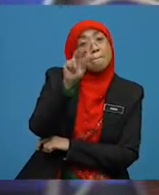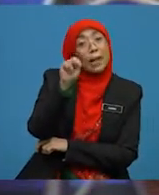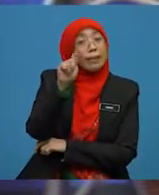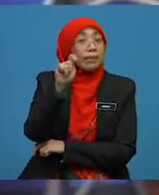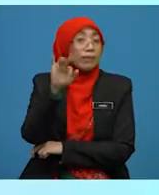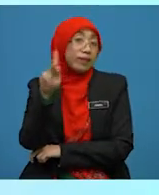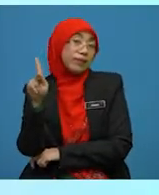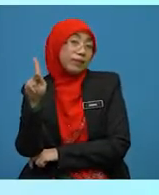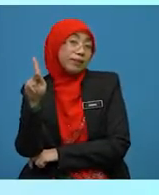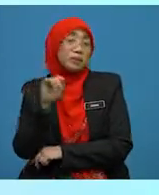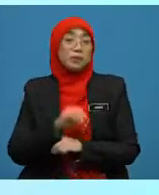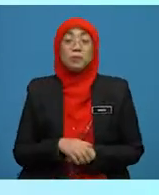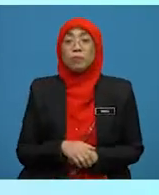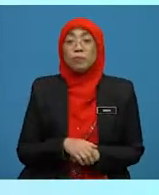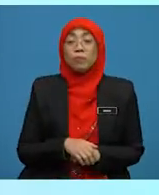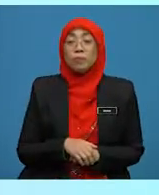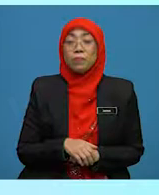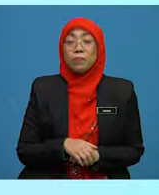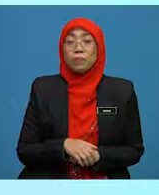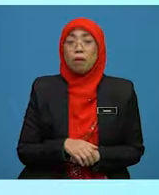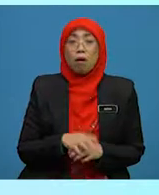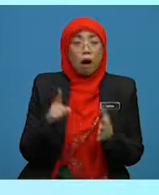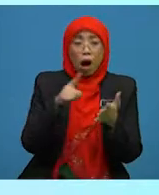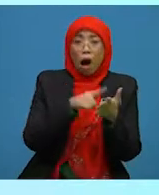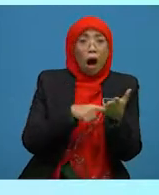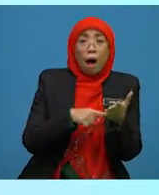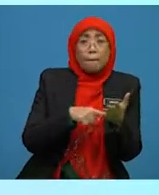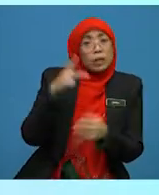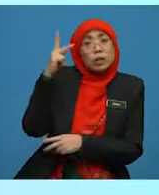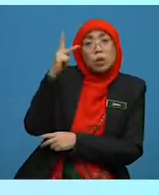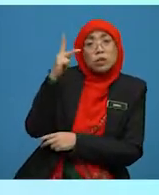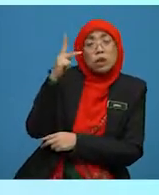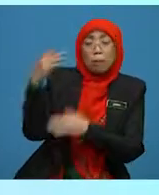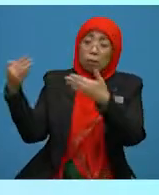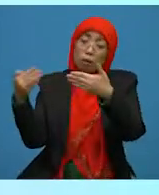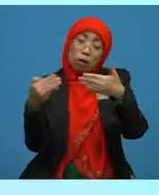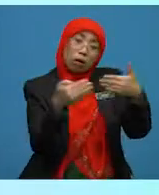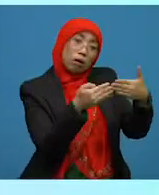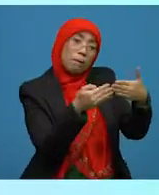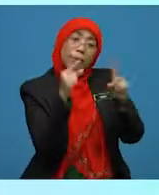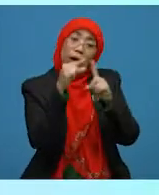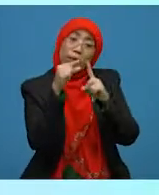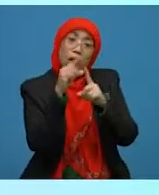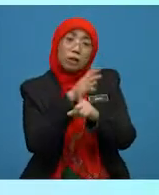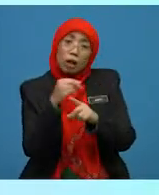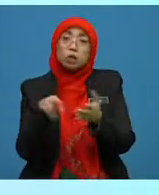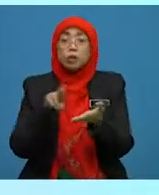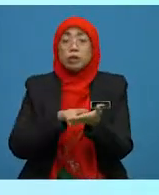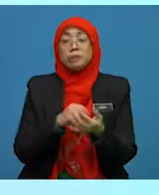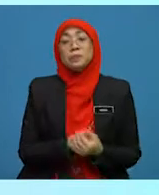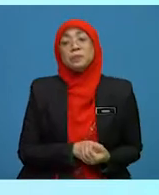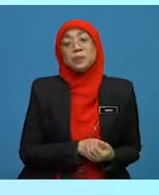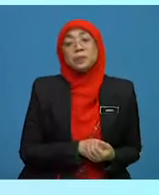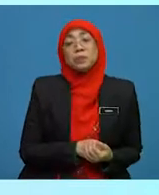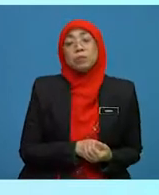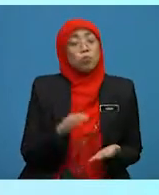kedua, iaitu hubung kait antara konsep, perkataan dan rujukan. Setiap